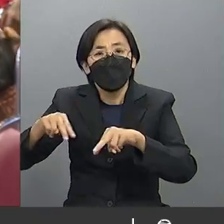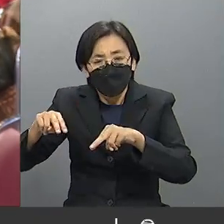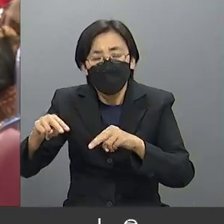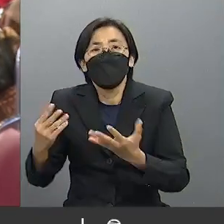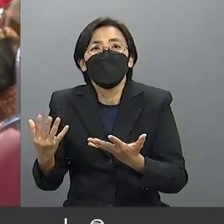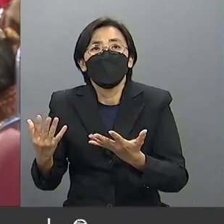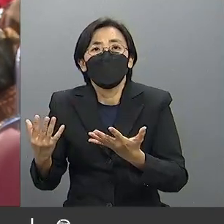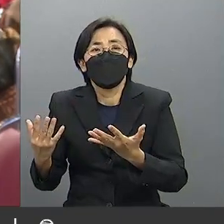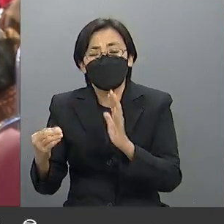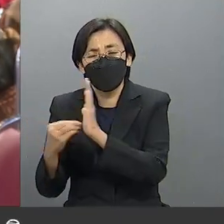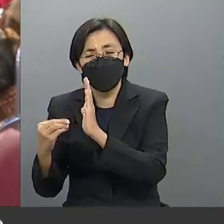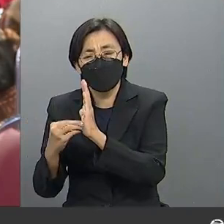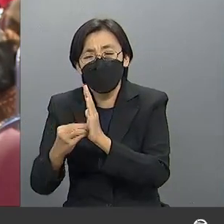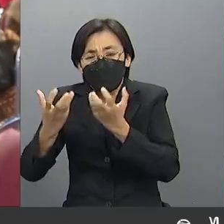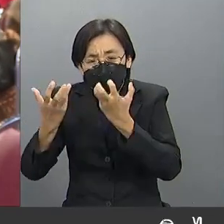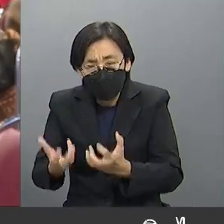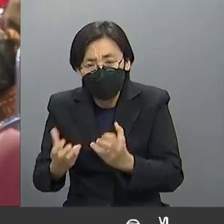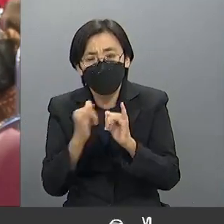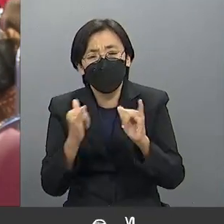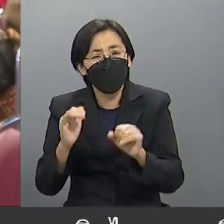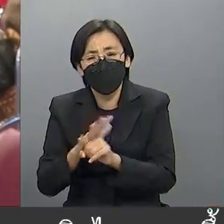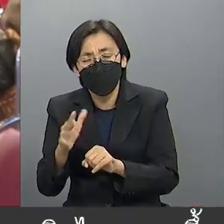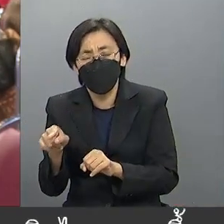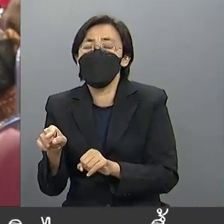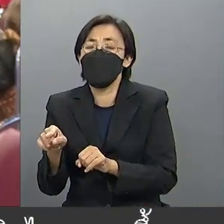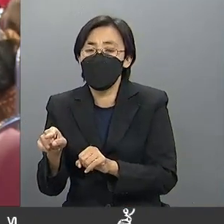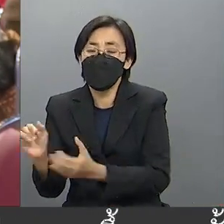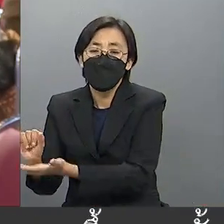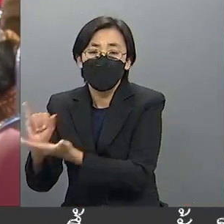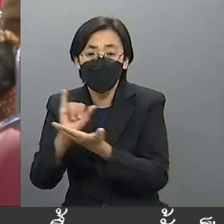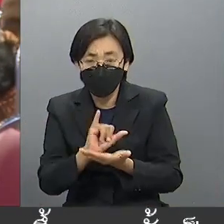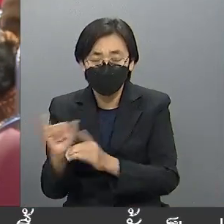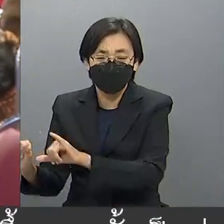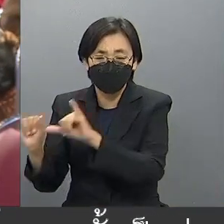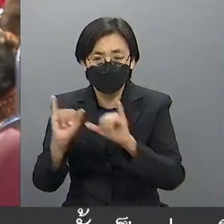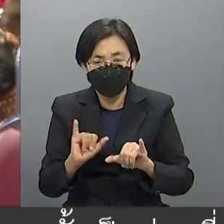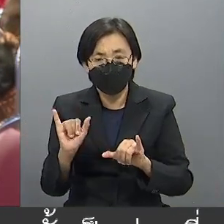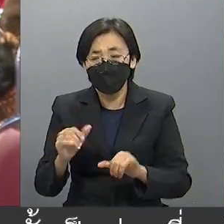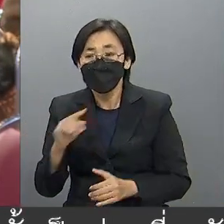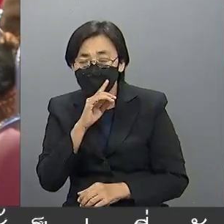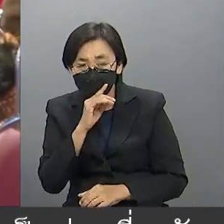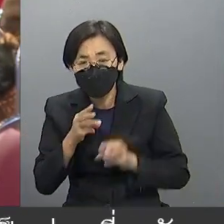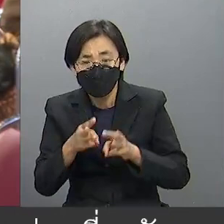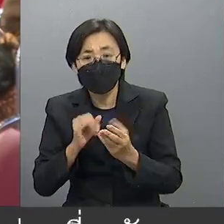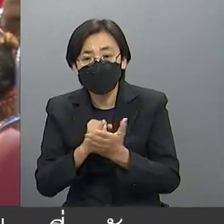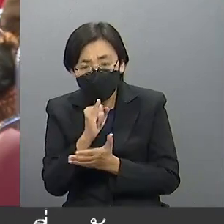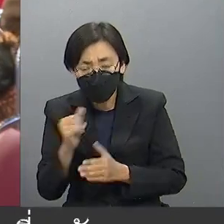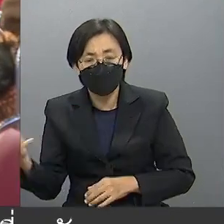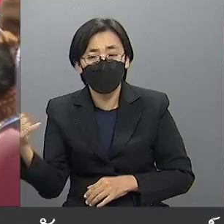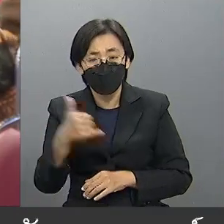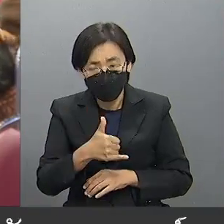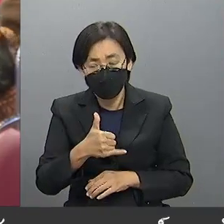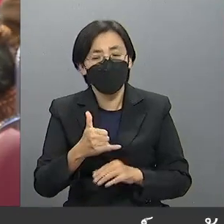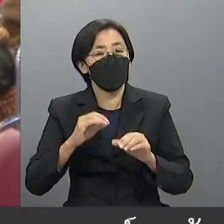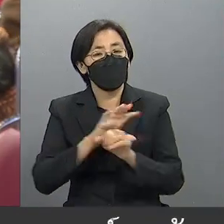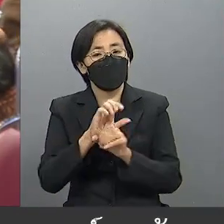ทพเนี่ยก็หนักอยู่แล้วสองก็คือให้เข้ามาแบบถูกวิธีคือไม่เอาเชื้อไปติดคนอื่นและได้รับการรักษาโดยรว